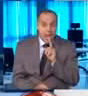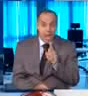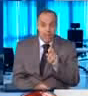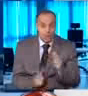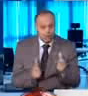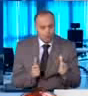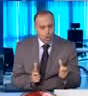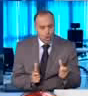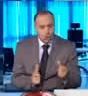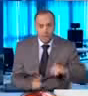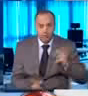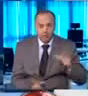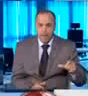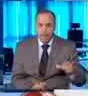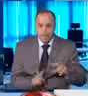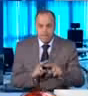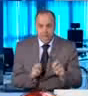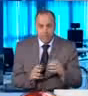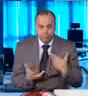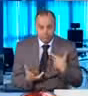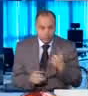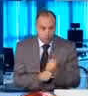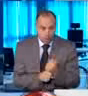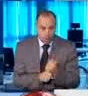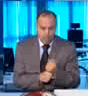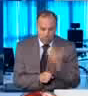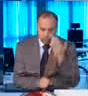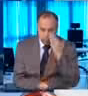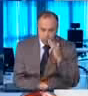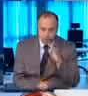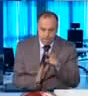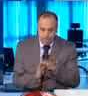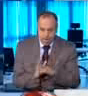الفرصة أمام الشباب الباحث عن فرص شغل للاطلاع على